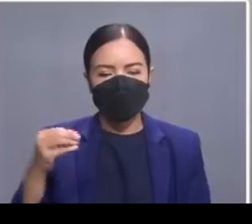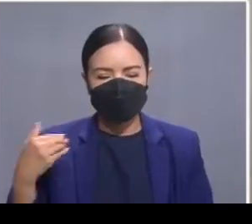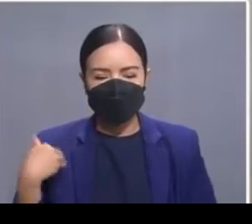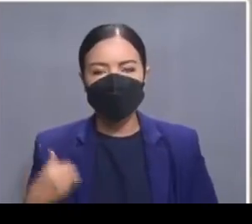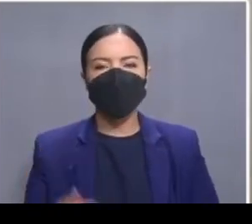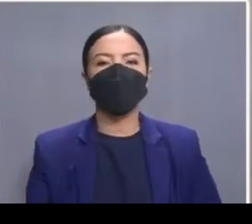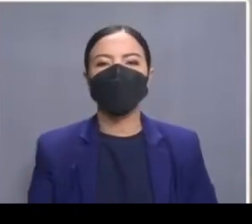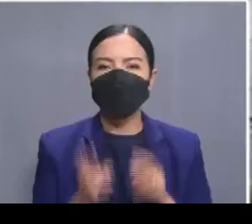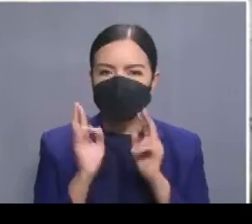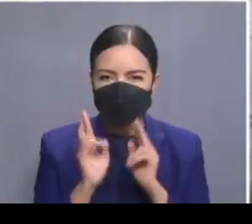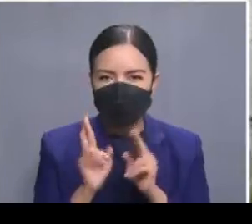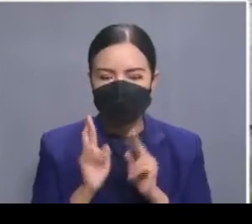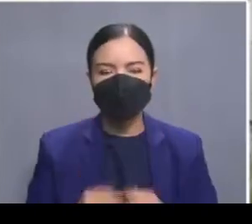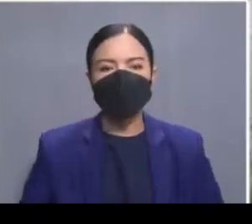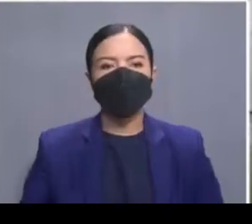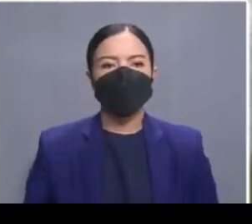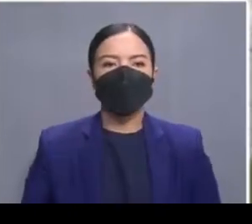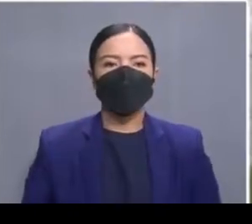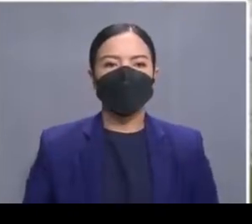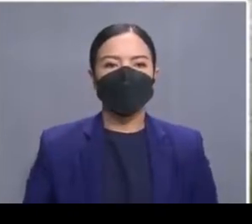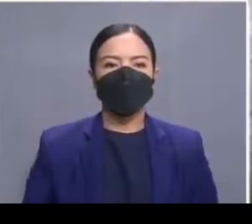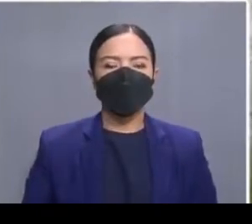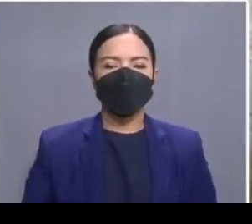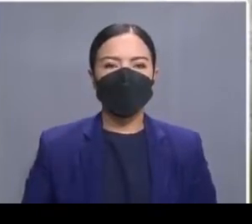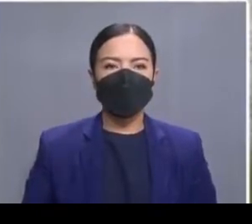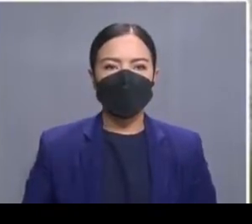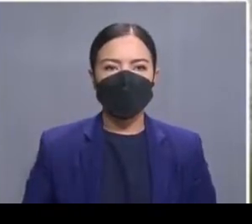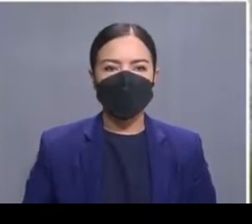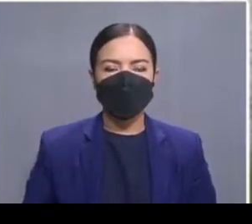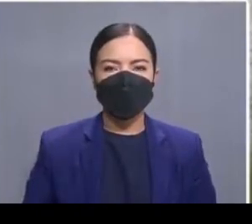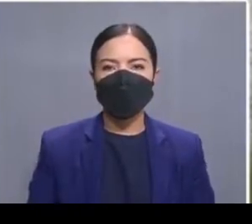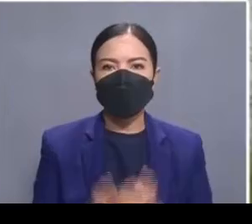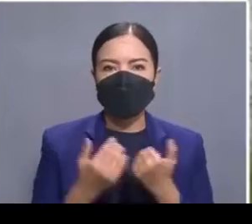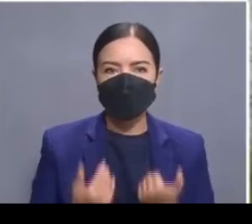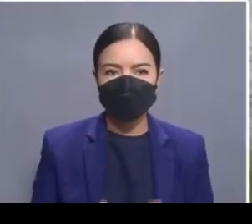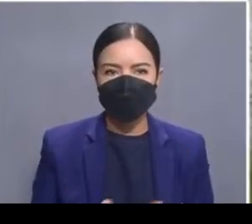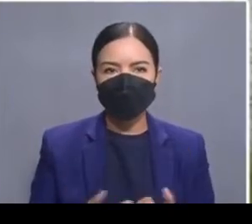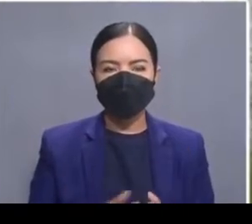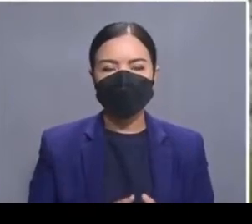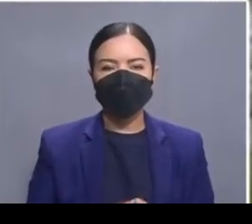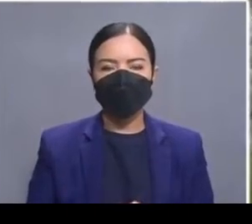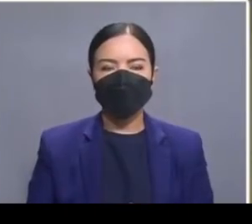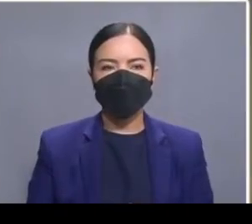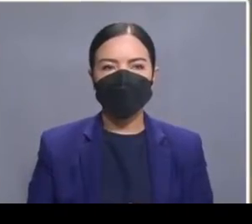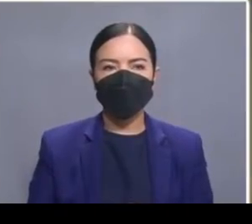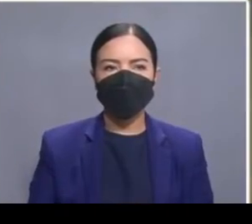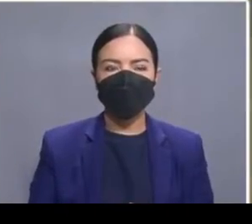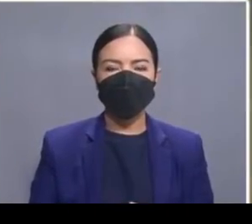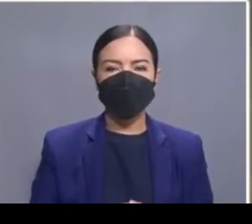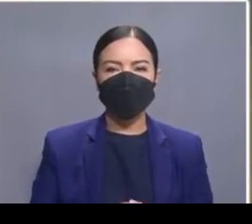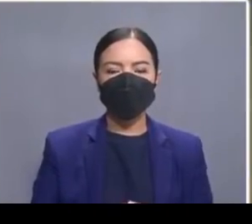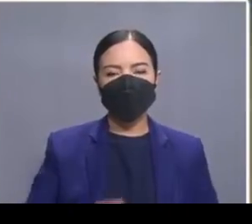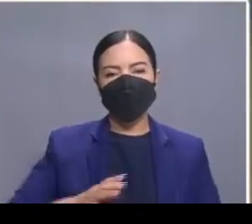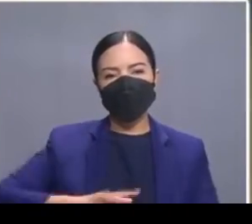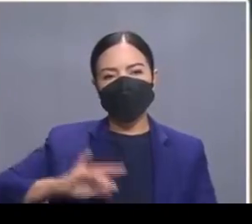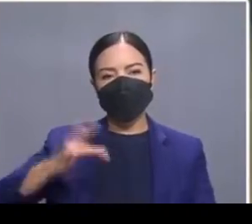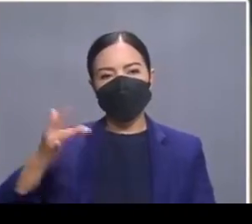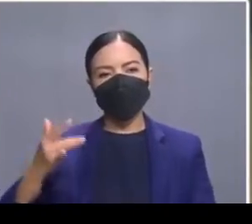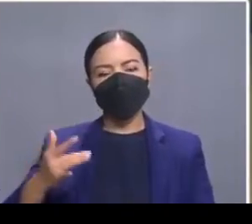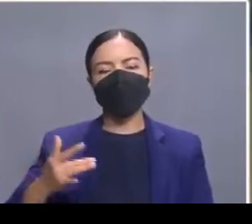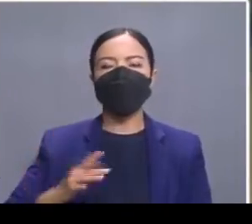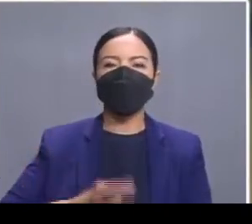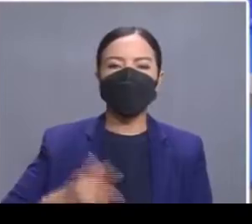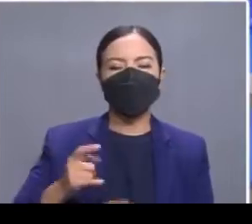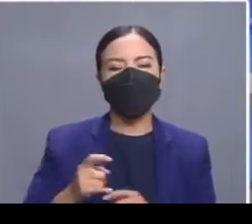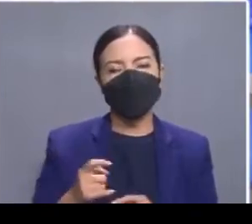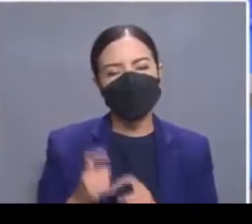ก็ต่อมัดระวังกันนะครับก็ตอนนี้สถานการณ์ของธรรมชาติมันก็ยังไม่ดี